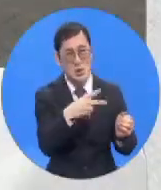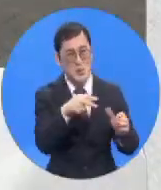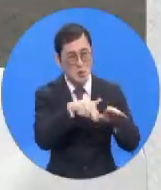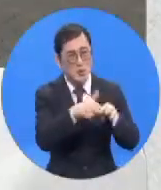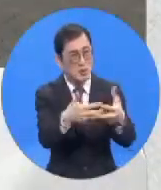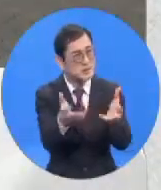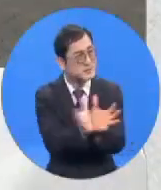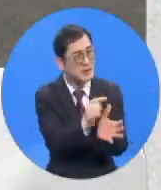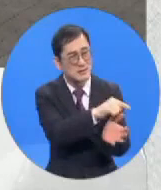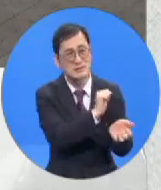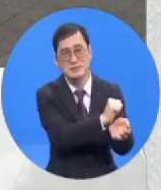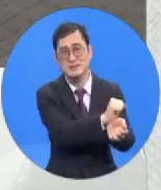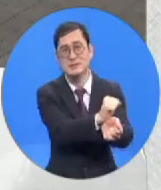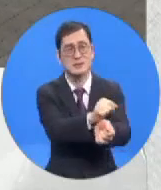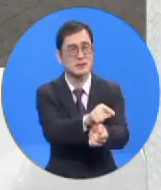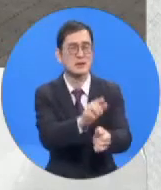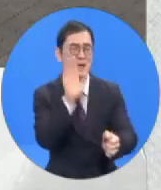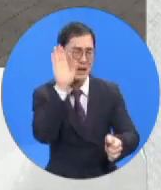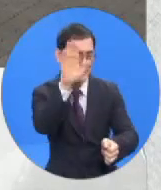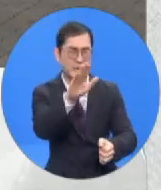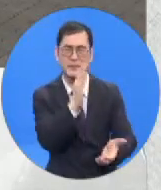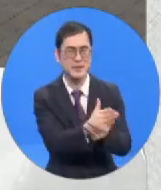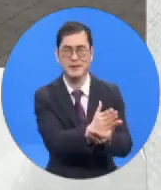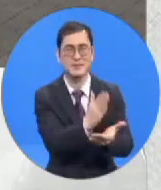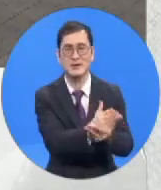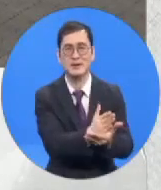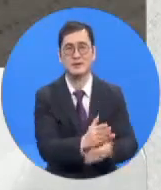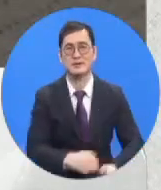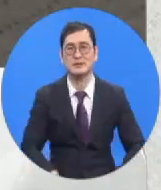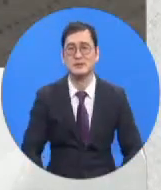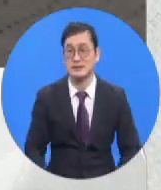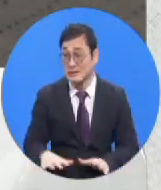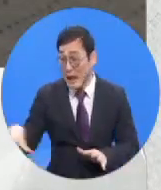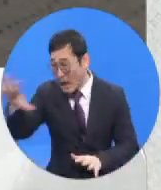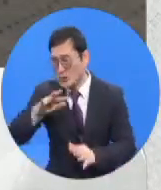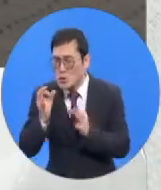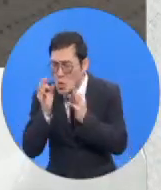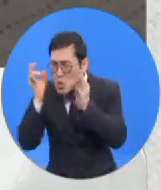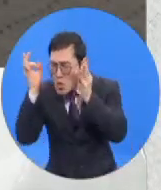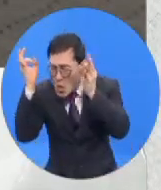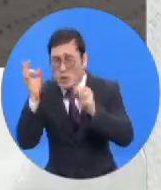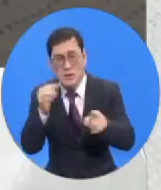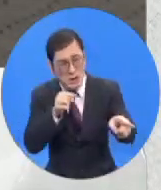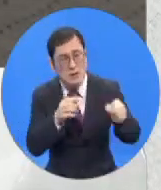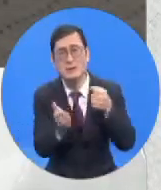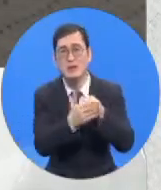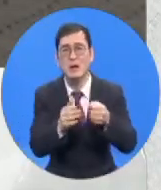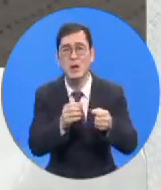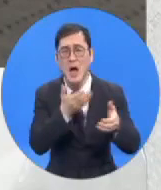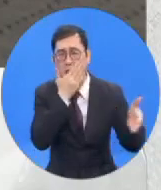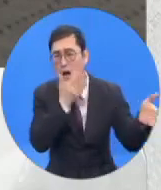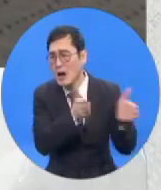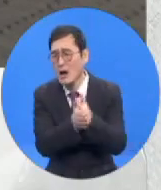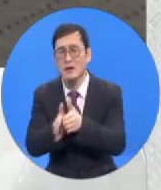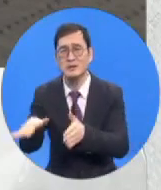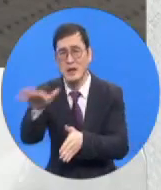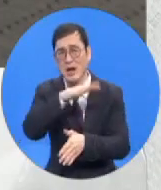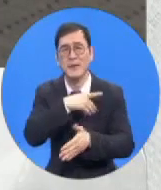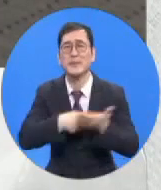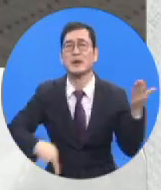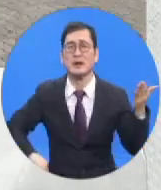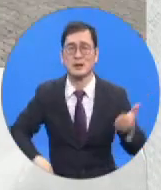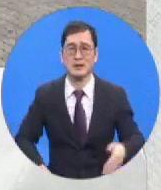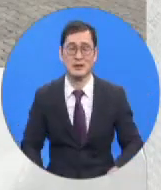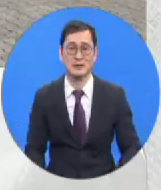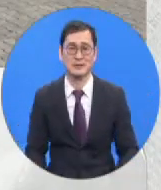좋은 나라냐면요, 제가 그 개인적으로 생각하기에는요, 예. 보통 사람이 보통의 노력만 해도 편안하게 살 수 있는